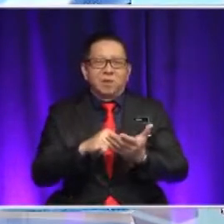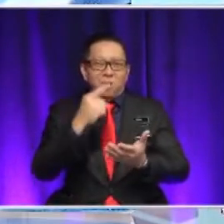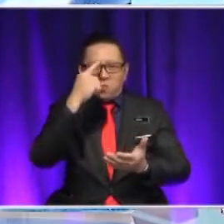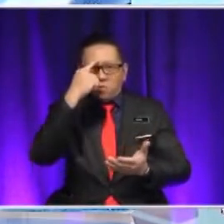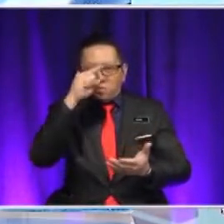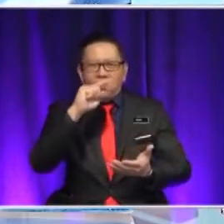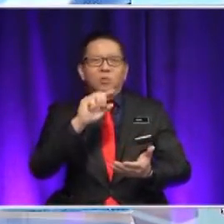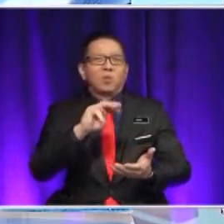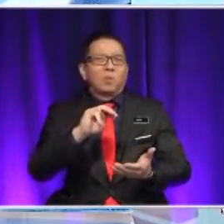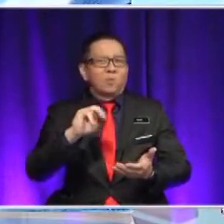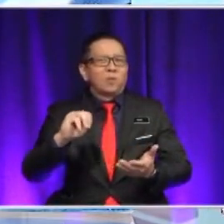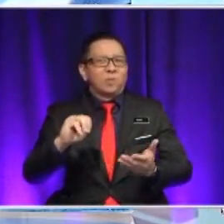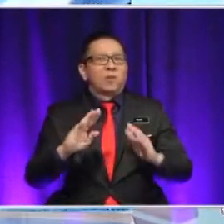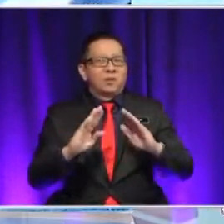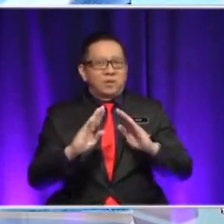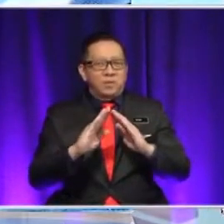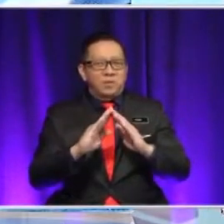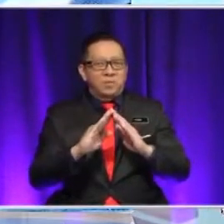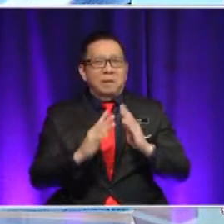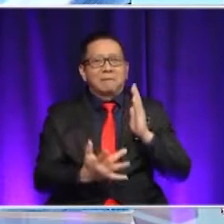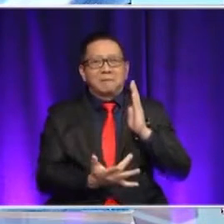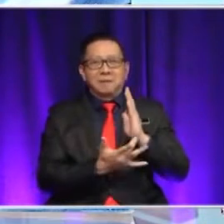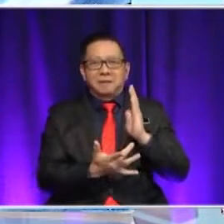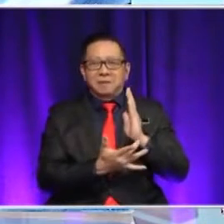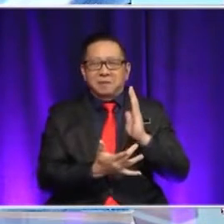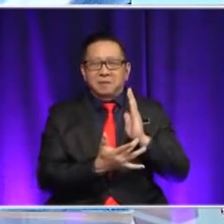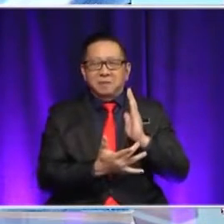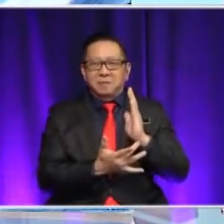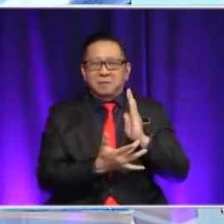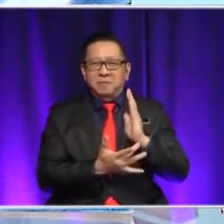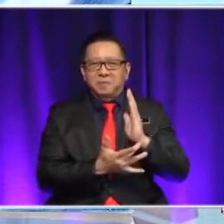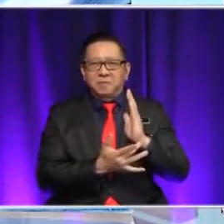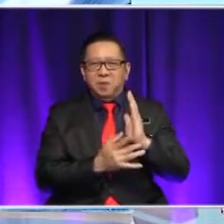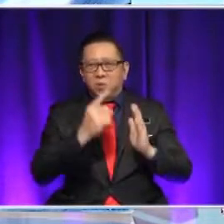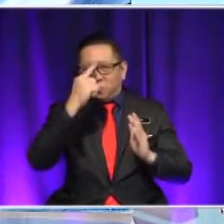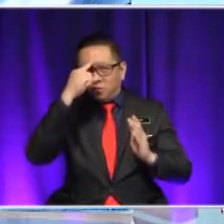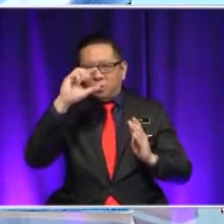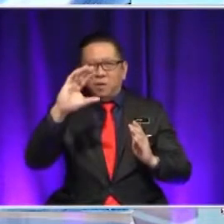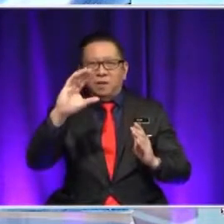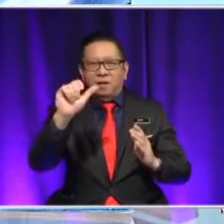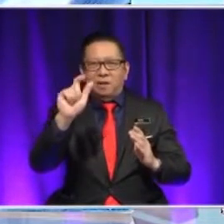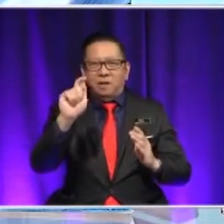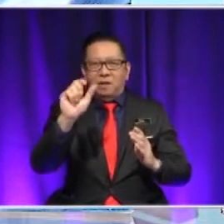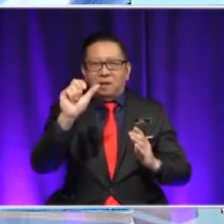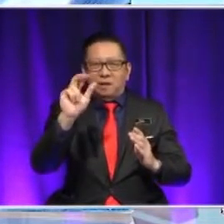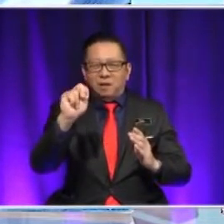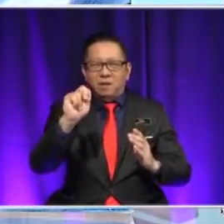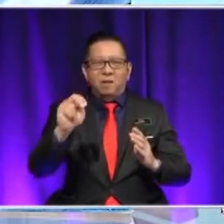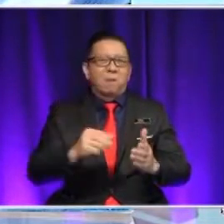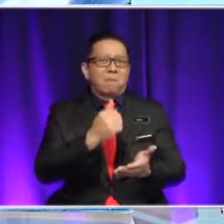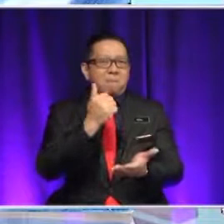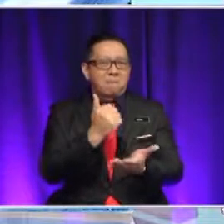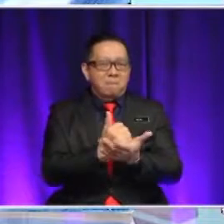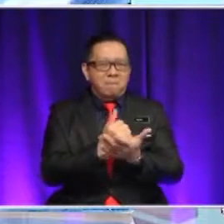hari ini kita akan belajar teh bidang menggambar yaitu a catatan teknik basah atas basah